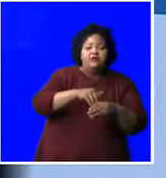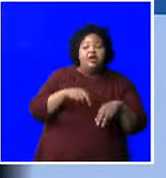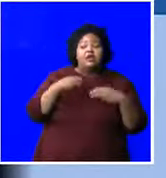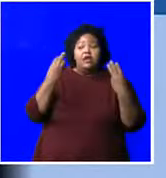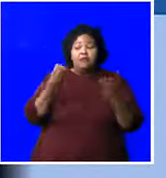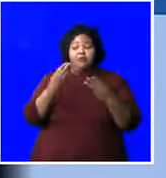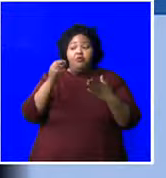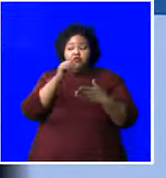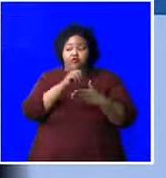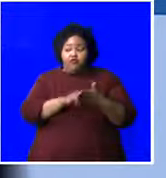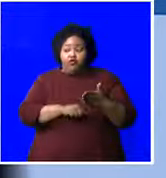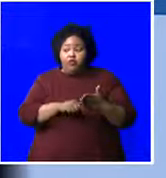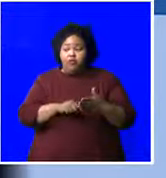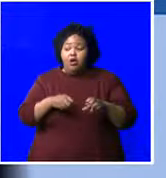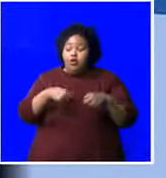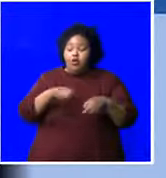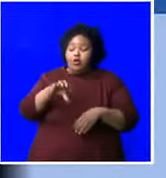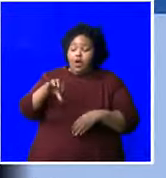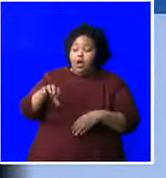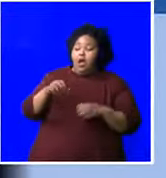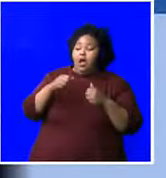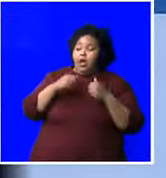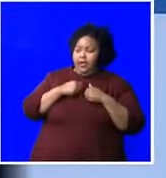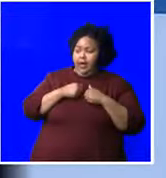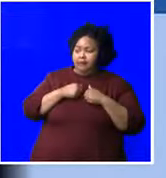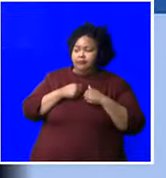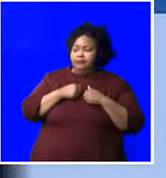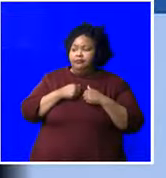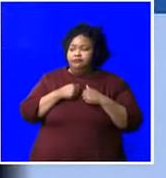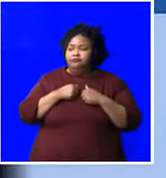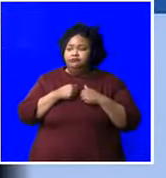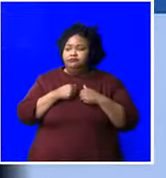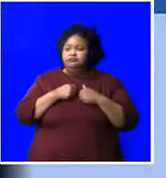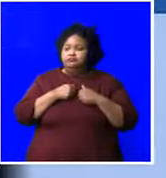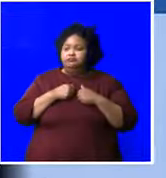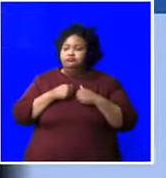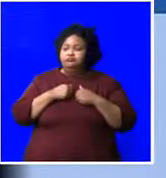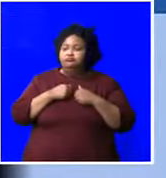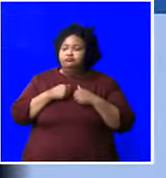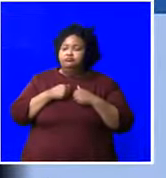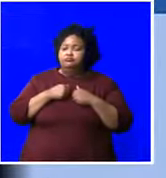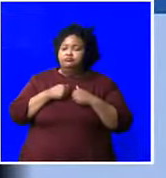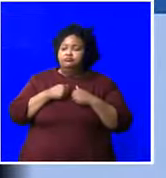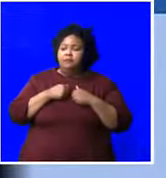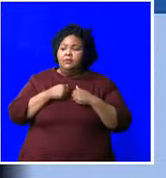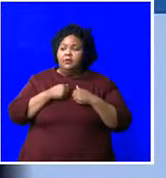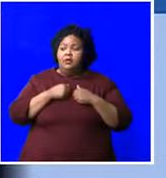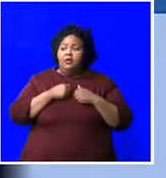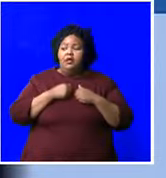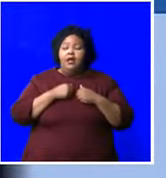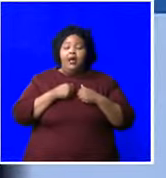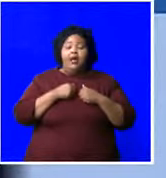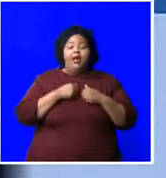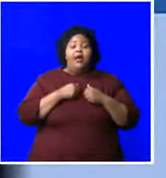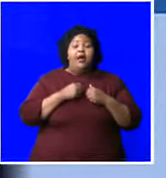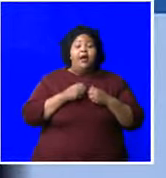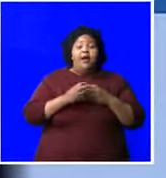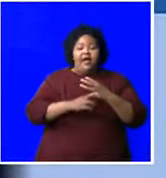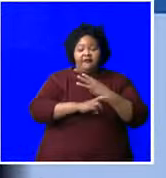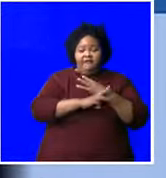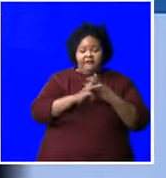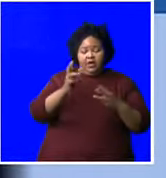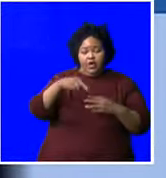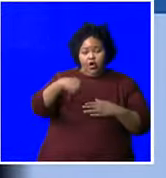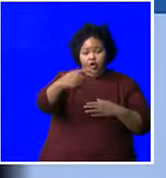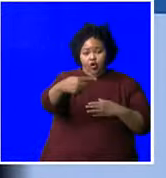latholwa ngekuthi siyakhona lengundleni every other week sibone ukuthi kunebantu fana labaphiwe